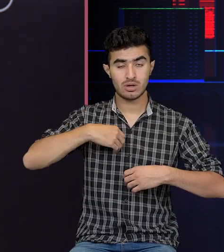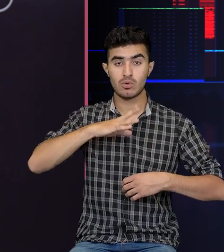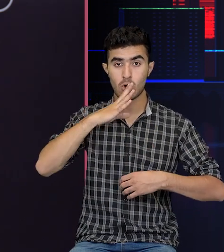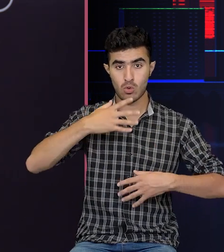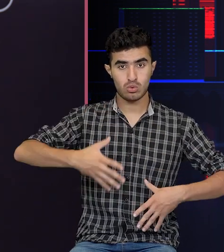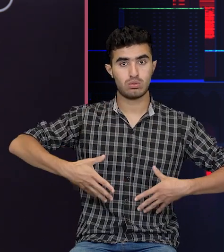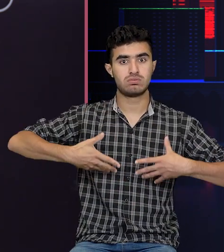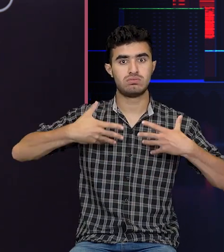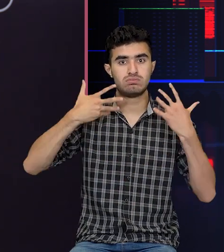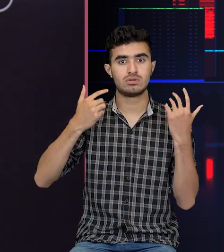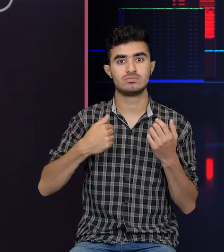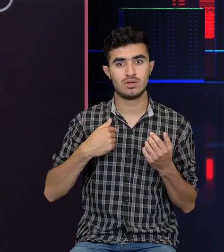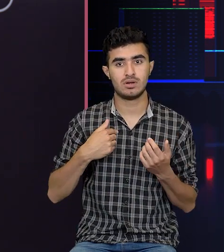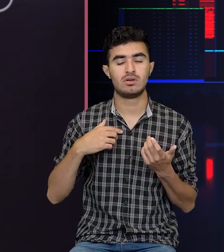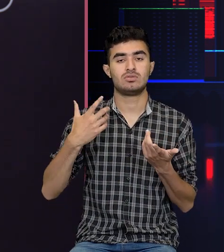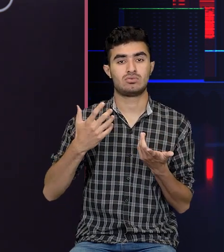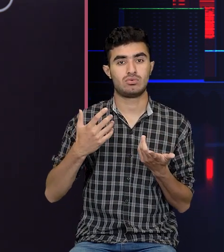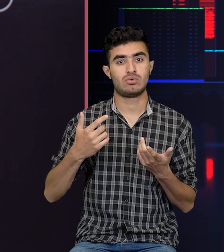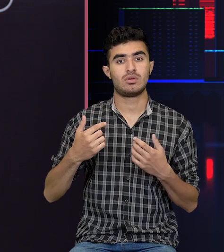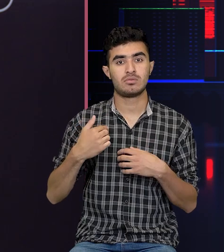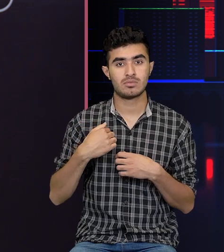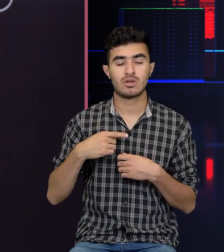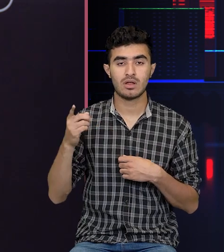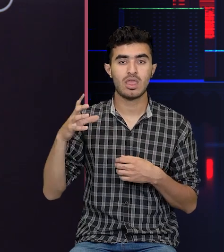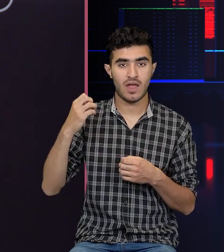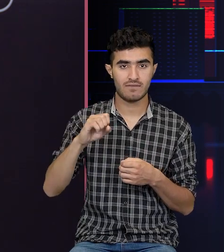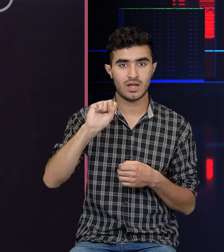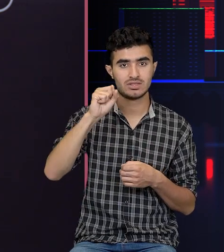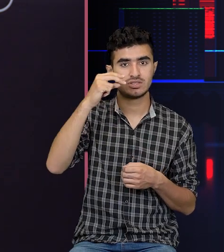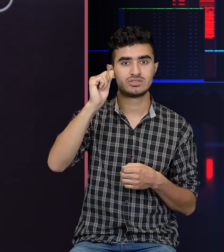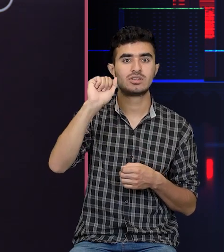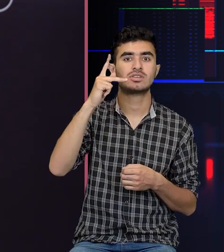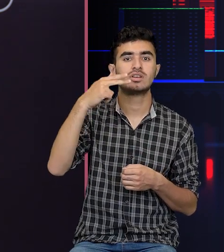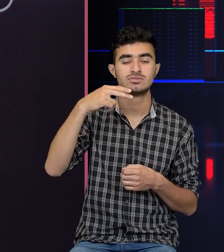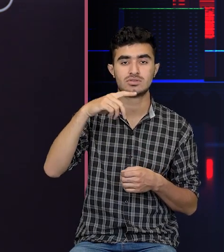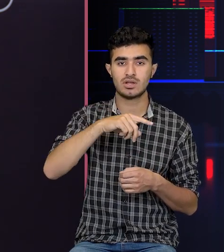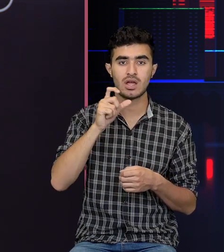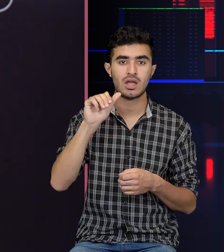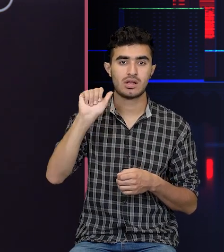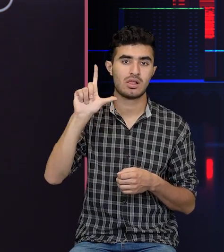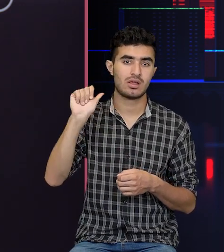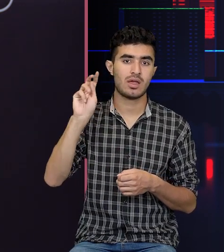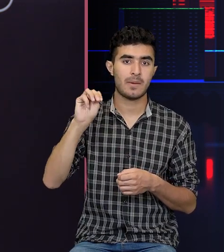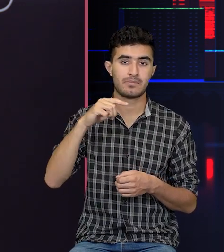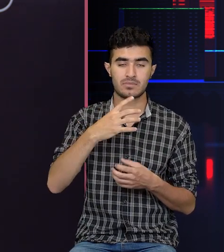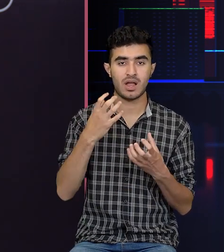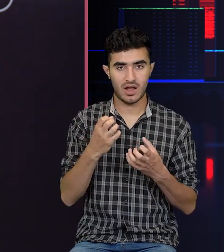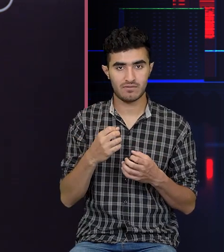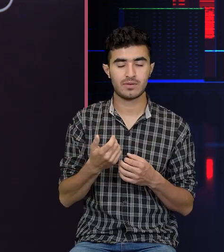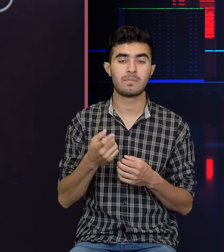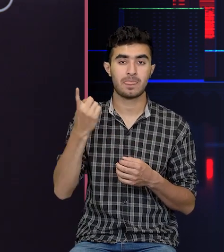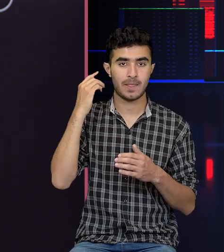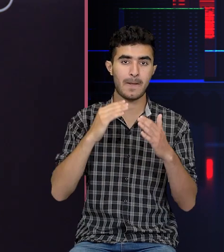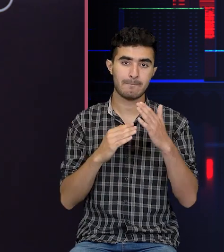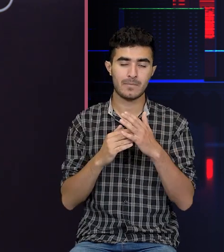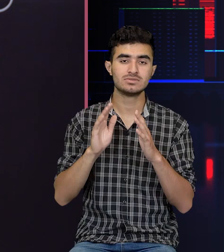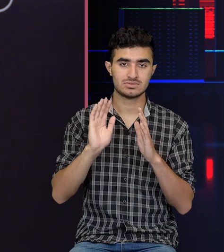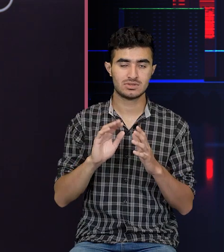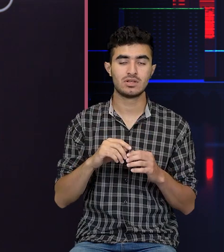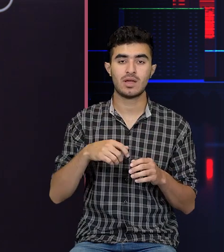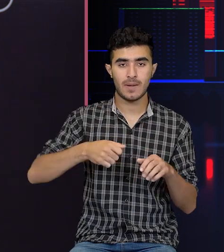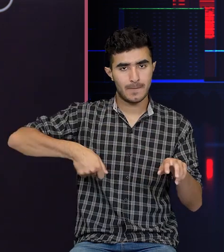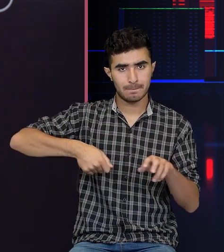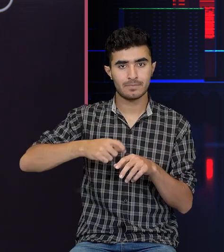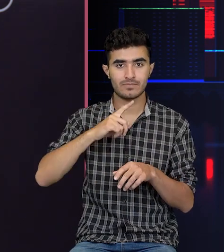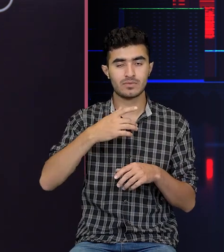शेख आलमगीर हैं, वो पाकिस्तान के प्रेसिडेंट भी रह चुके हैं स्नूकर के, तो उनका भी जो एक्सपीरियंस था वो मैं समझता हूँ कि मेरे लिए